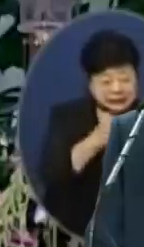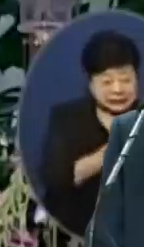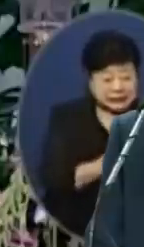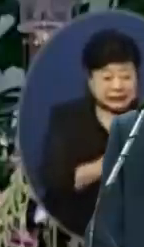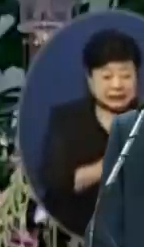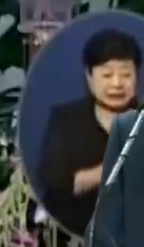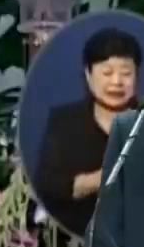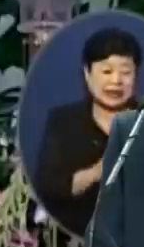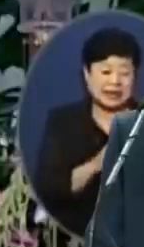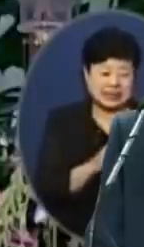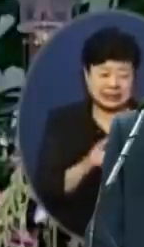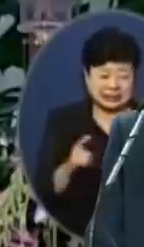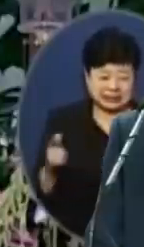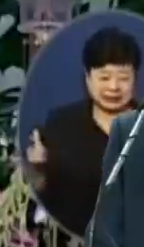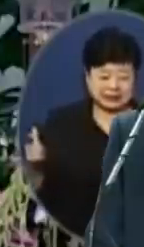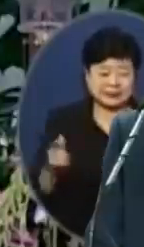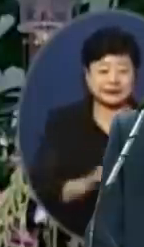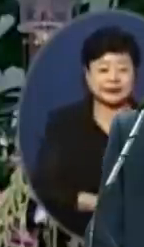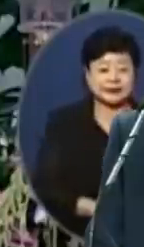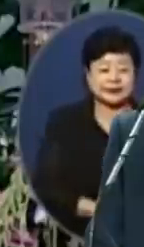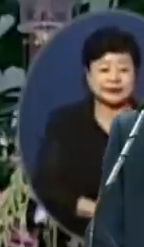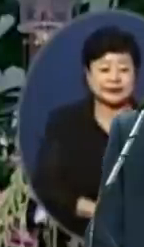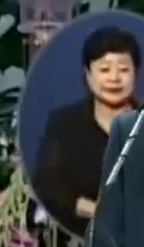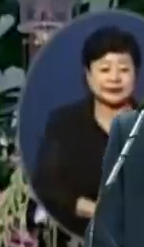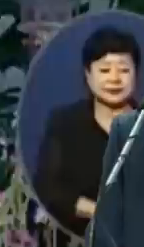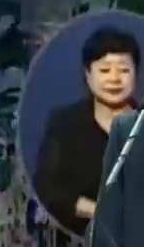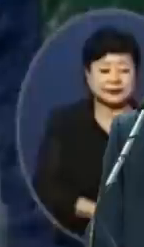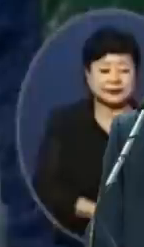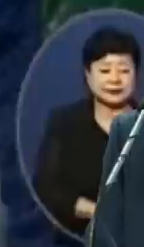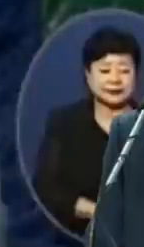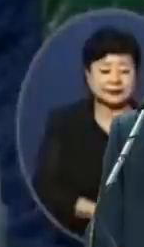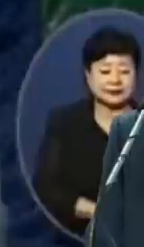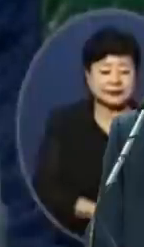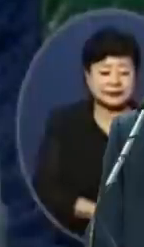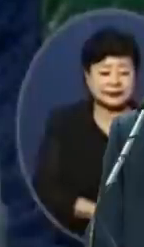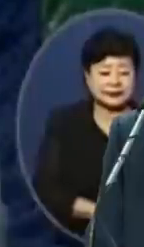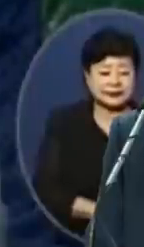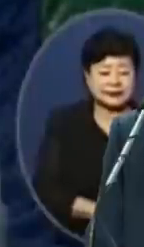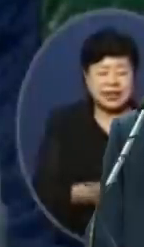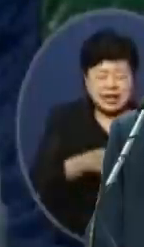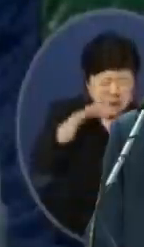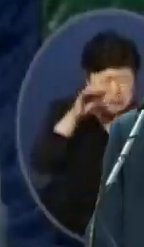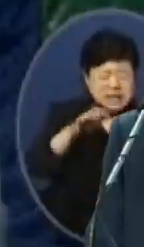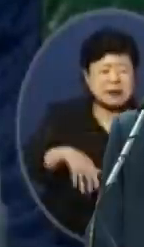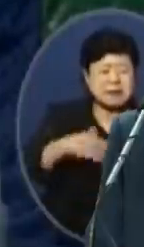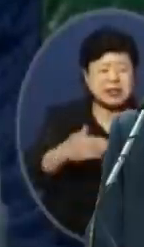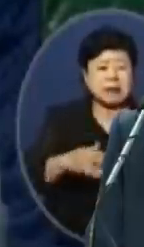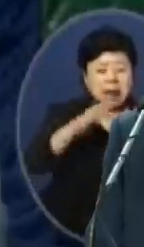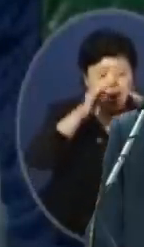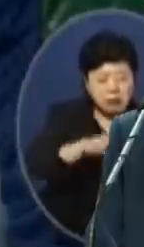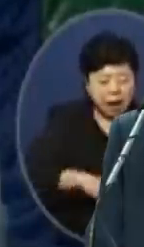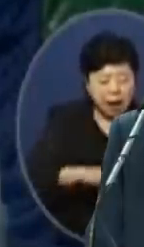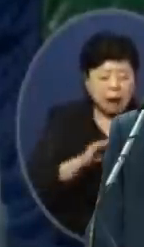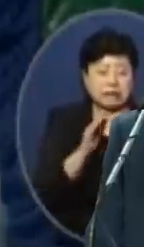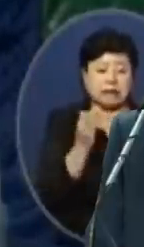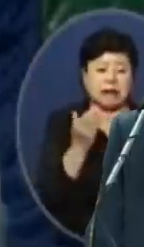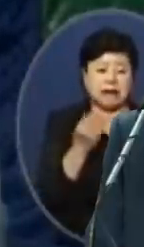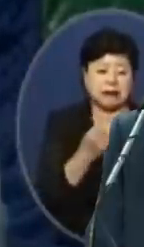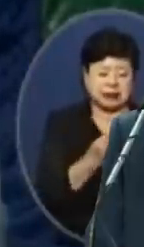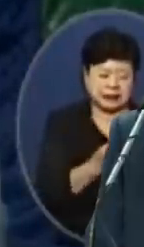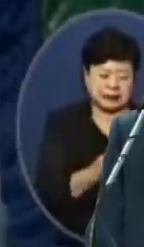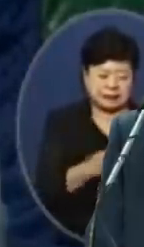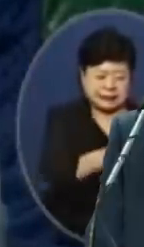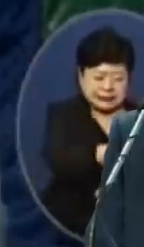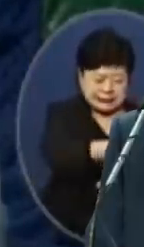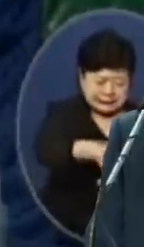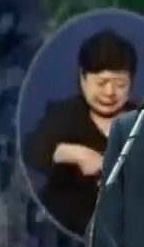집을 지으시면 안 됩니다. 창수가 나고 바람이 불면 무너지는 것입니다.